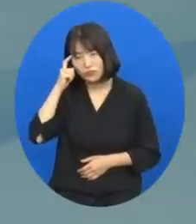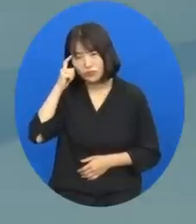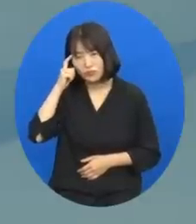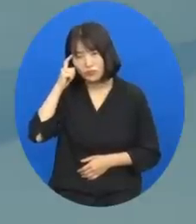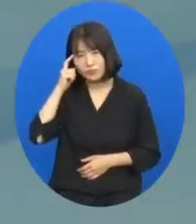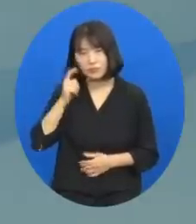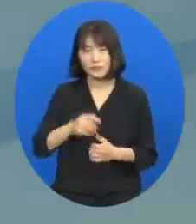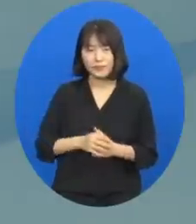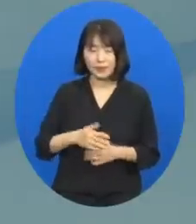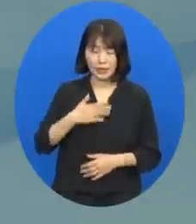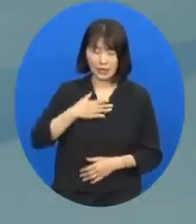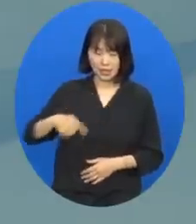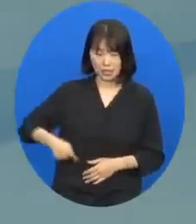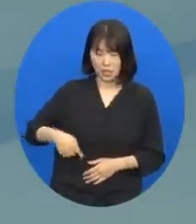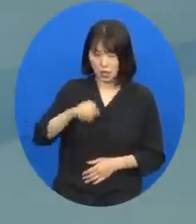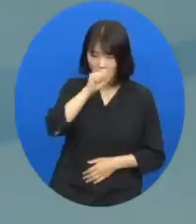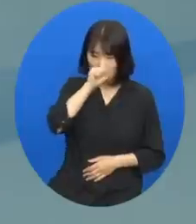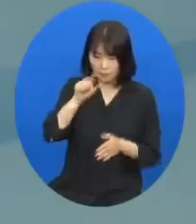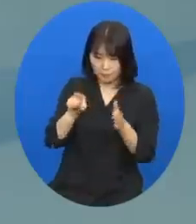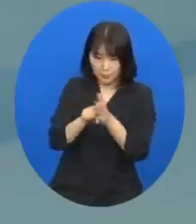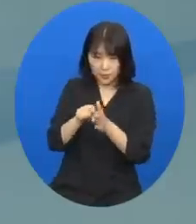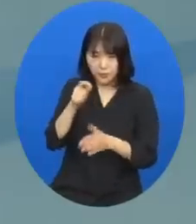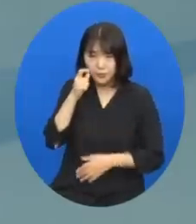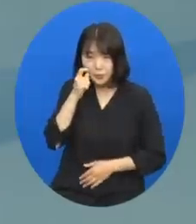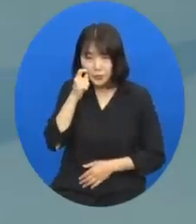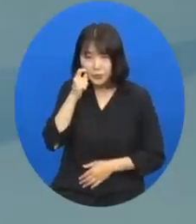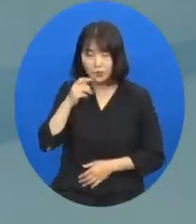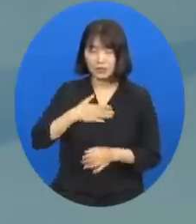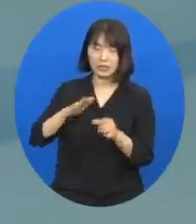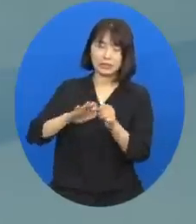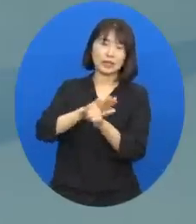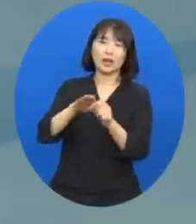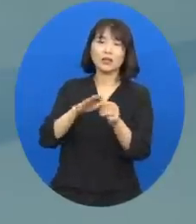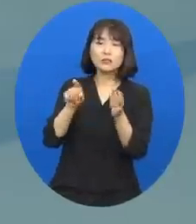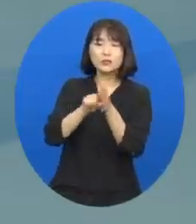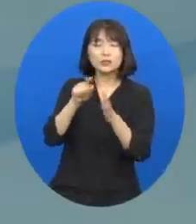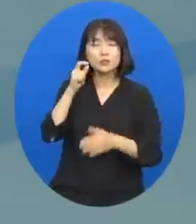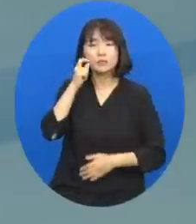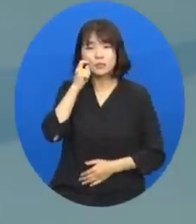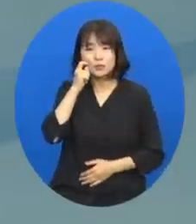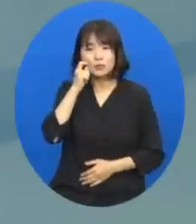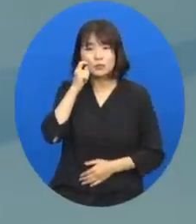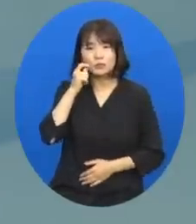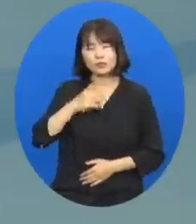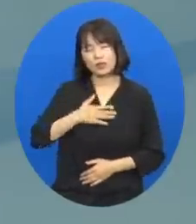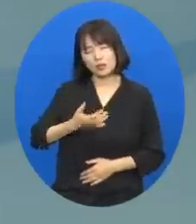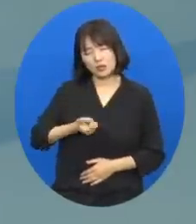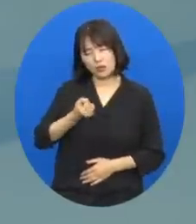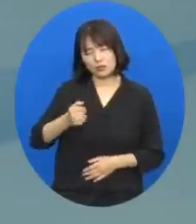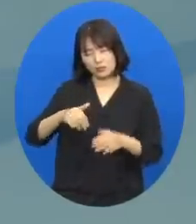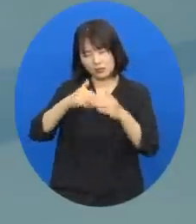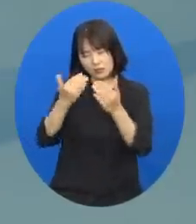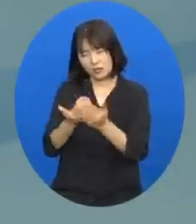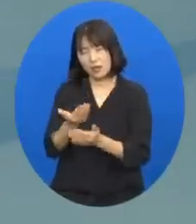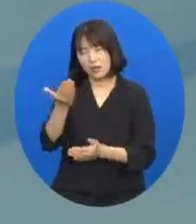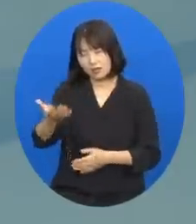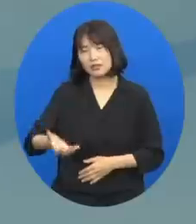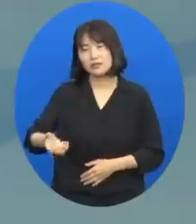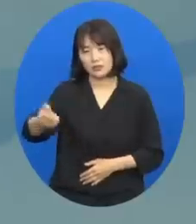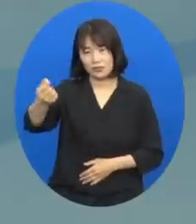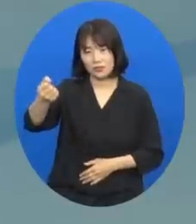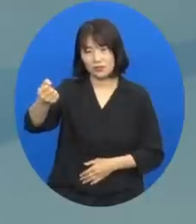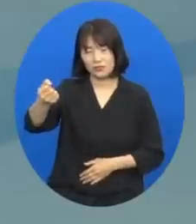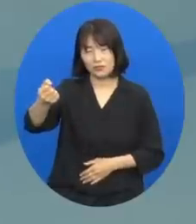아직도 나의 서나 저를 믿지 못하니 나의 사랑을 믿지 못하는 거야 내 것이 다 너일 거야